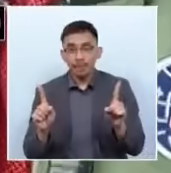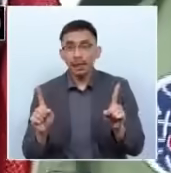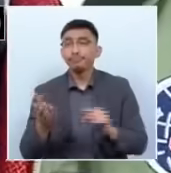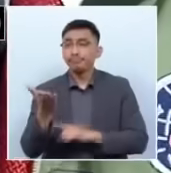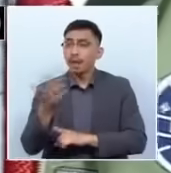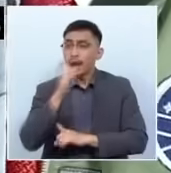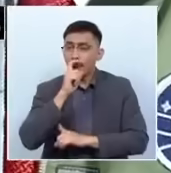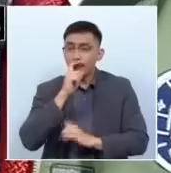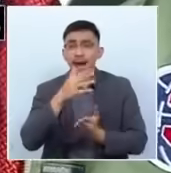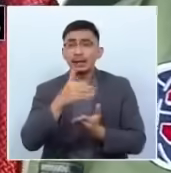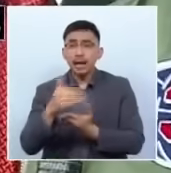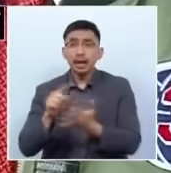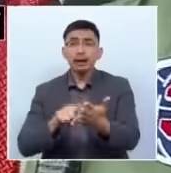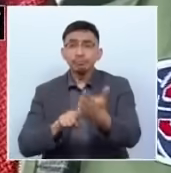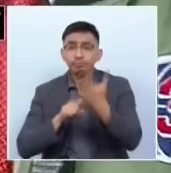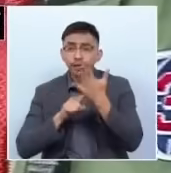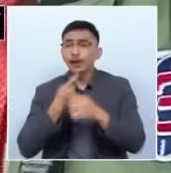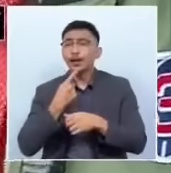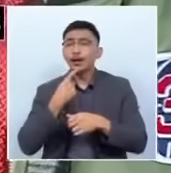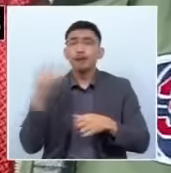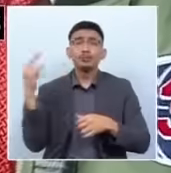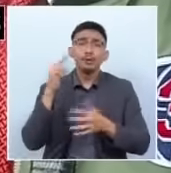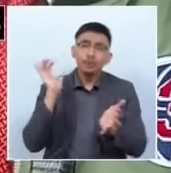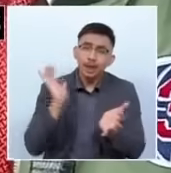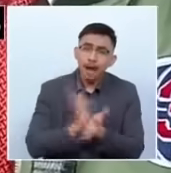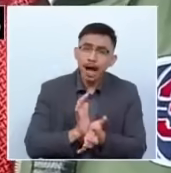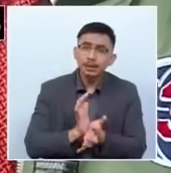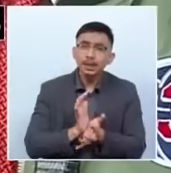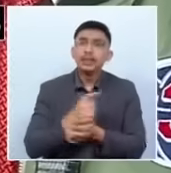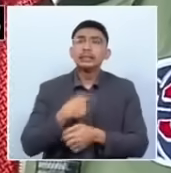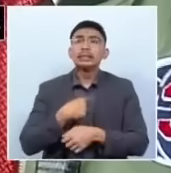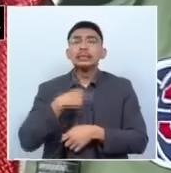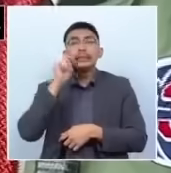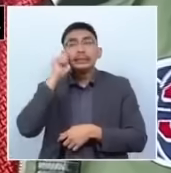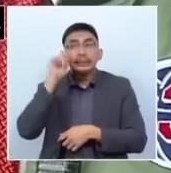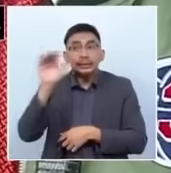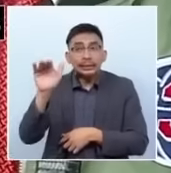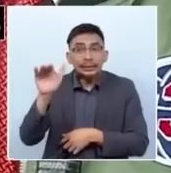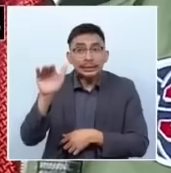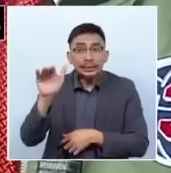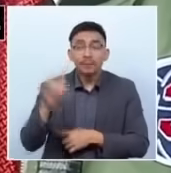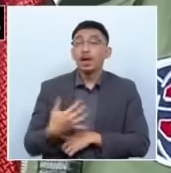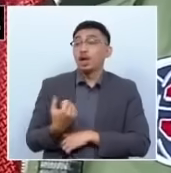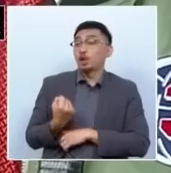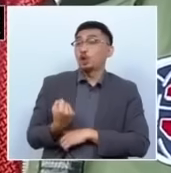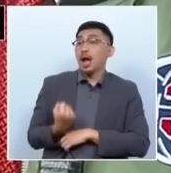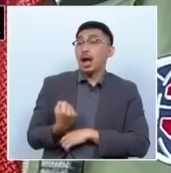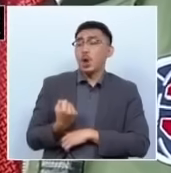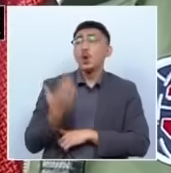eh pesawat bekas ya saya ingatkan Bung Karno waktu menghadapi Irian